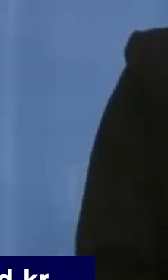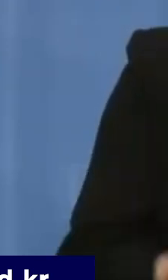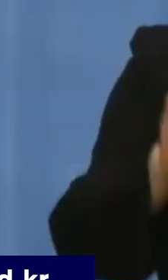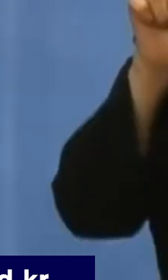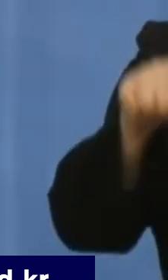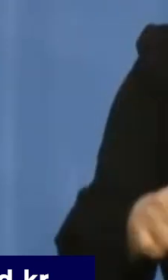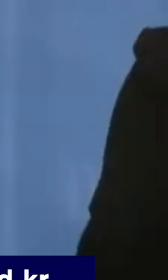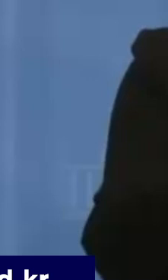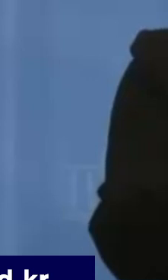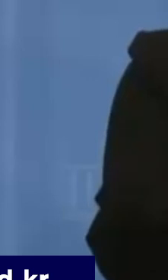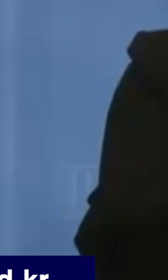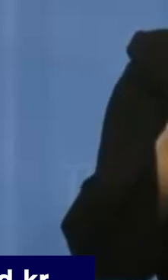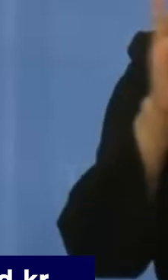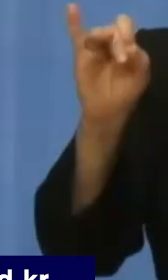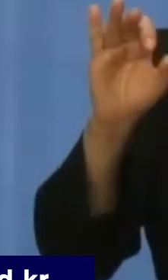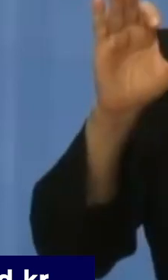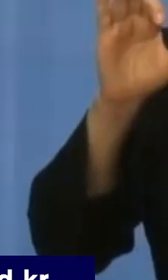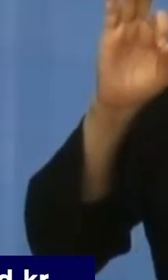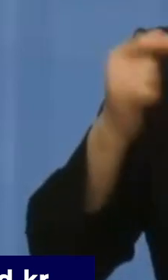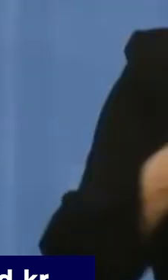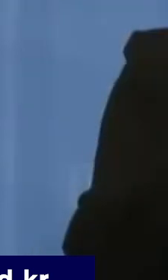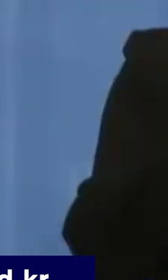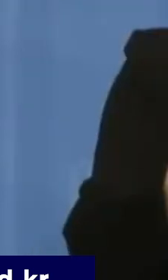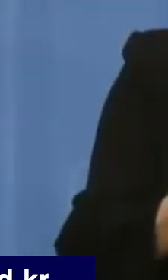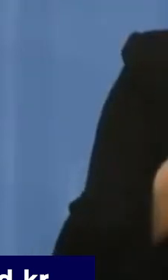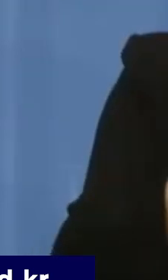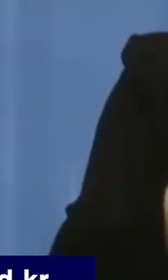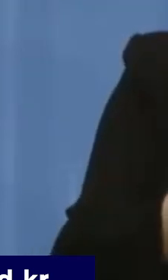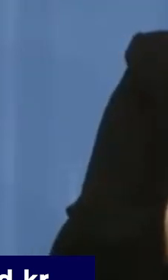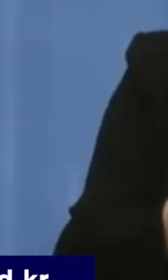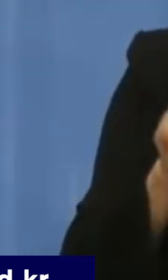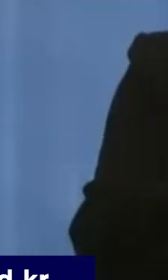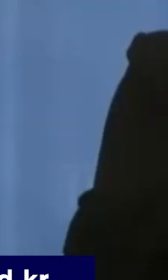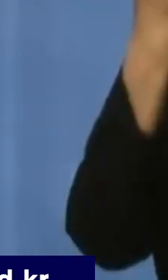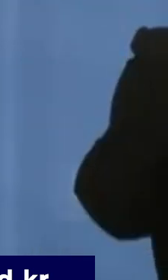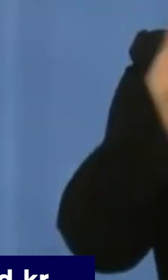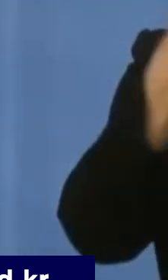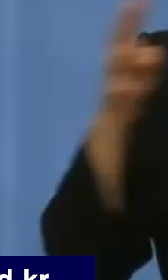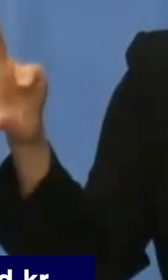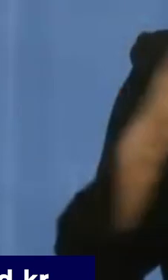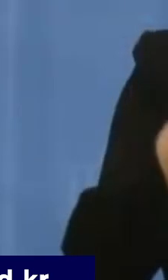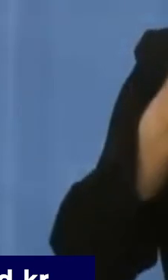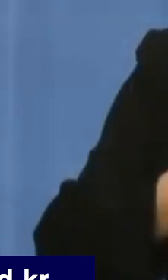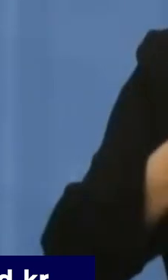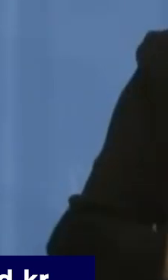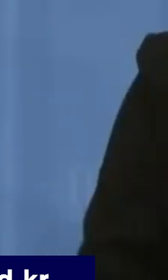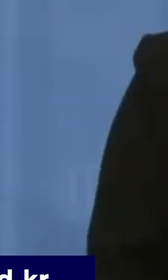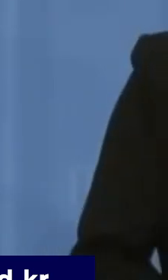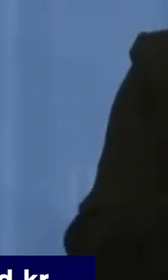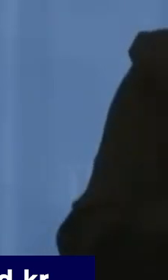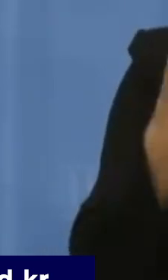박홍근 원내대표님, 이은주 원내대표님, 쌍특검 합의 이제 결단해 주십시오.